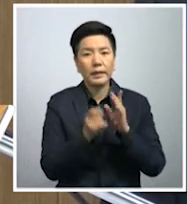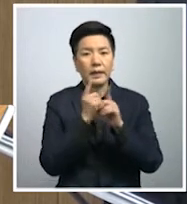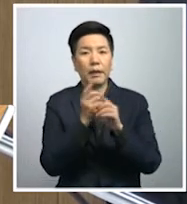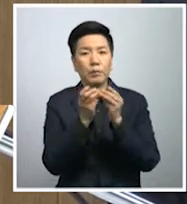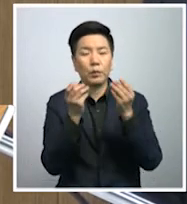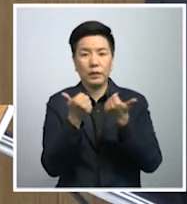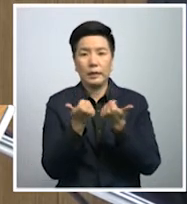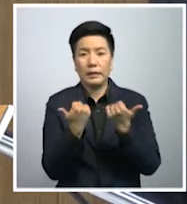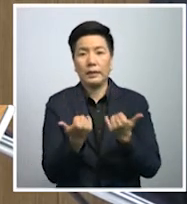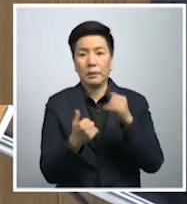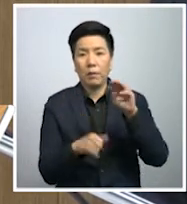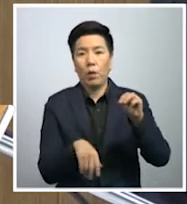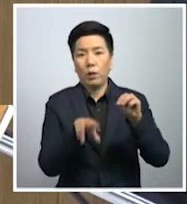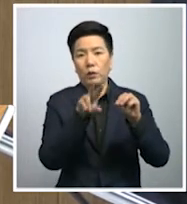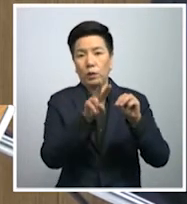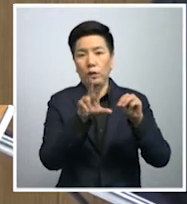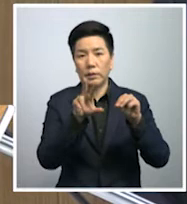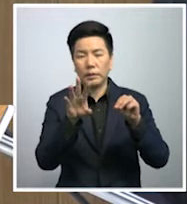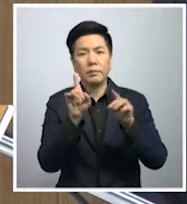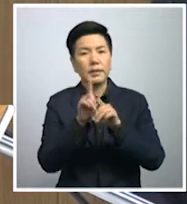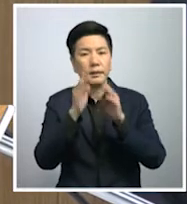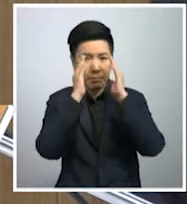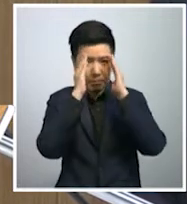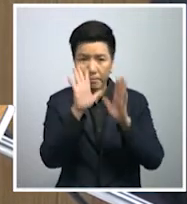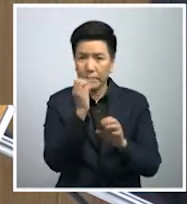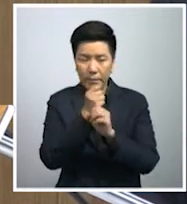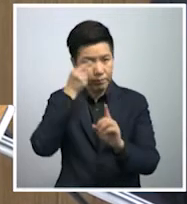และยังคงละเมิดสิทธิของรัฐสภาก็พิจารณาสัญญาดังกล่าวให้เป็นไปตามรัฐธรรมนูญจึงเรียกร้องไปยังประธานสภาผู้แทนราษฎรให้ใช้อำนาจในข้อบังคับการประชุมสภาผู้แทนราษฎรได้ดำเนินกระบวนการไต่สวนแสวงหาข้อเท็จจริงรวมทั้งดำเนินการเอาผิดตามรัฐธรรมนูญมาตรา234คือตรงใจปฏิบัติหน้าที่หรือใช้อำนาจขัดต่อบทบัญญัติแห่งรัฐธรรมนูญหรือกฎหมาย